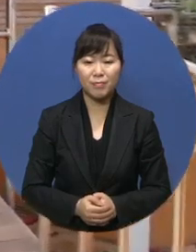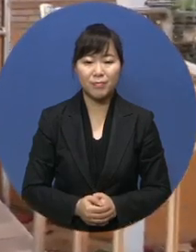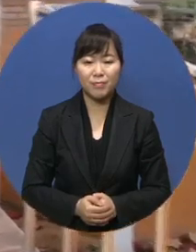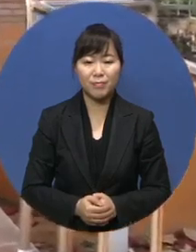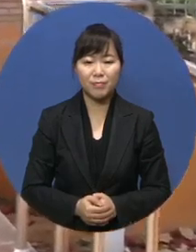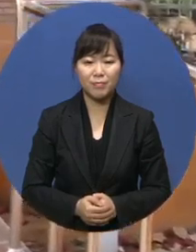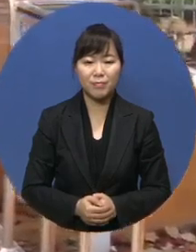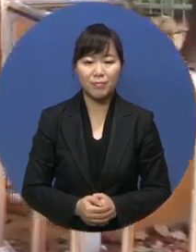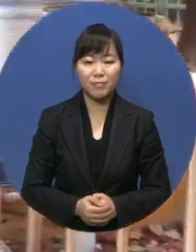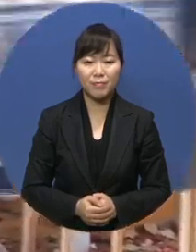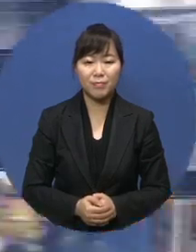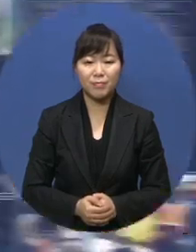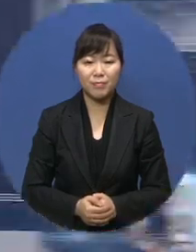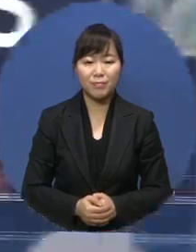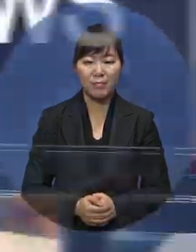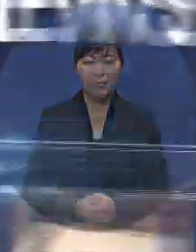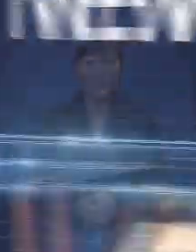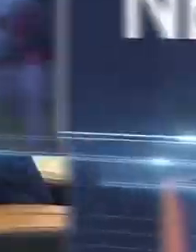선입니다